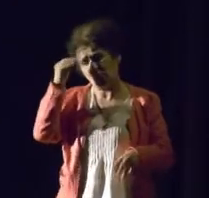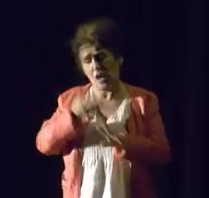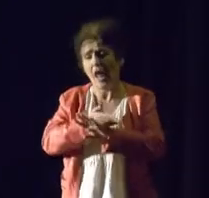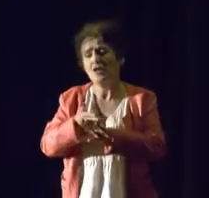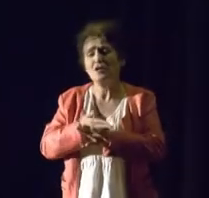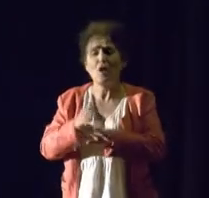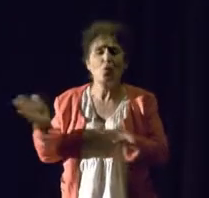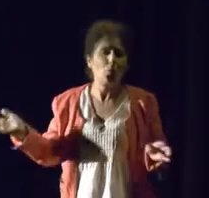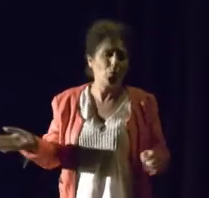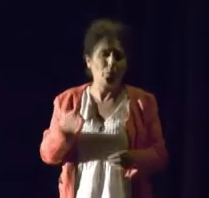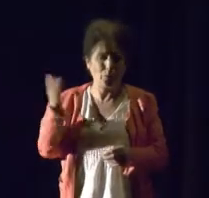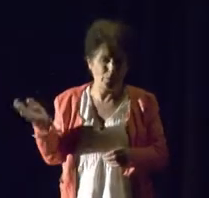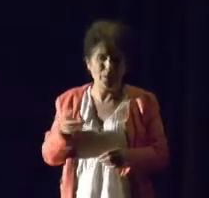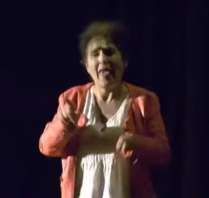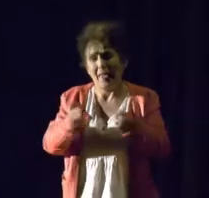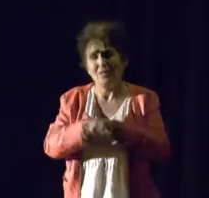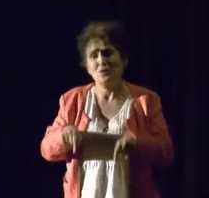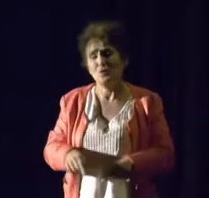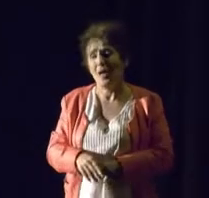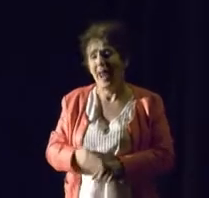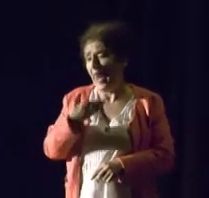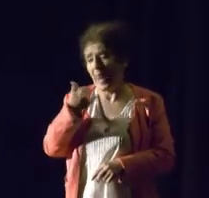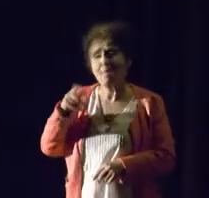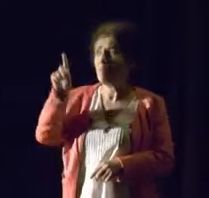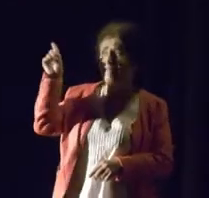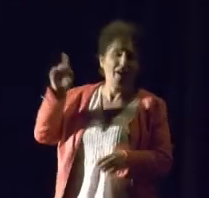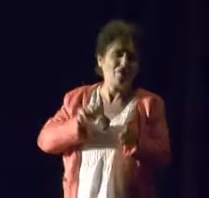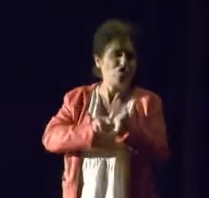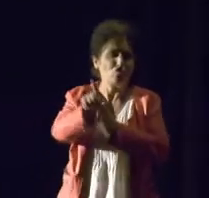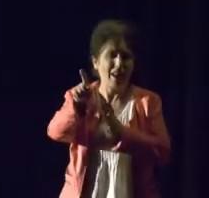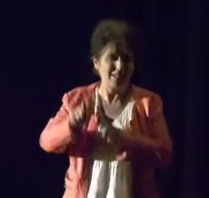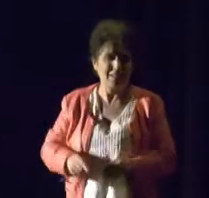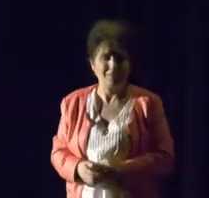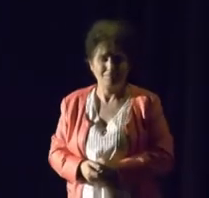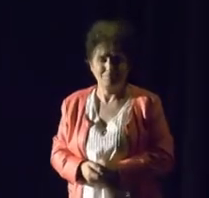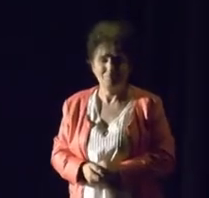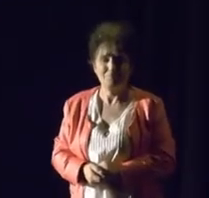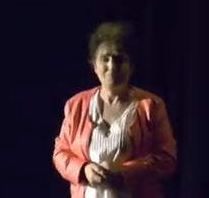сексуално свесни и слично, така што ги немаме овие шанси.